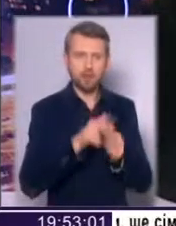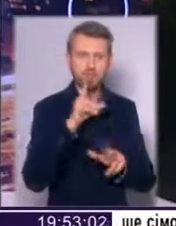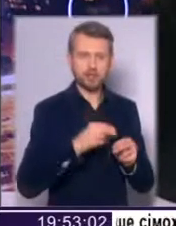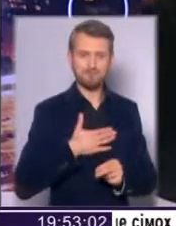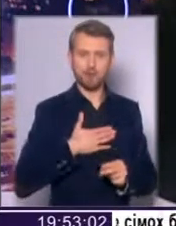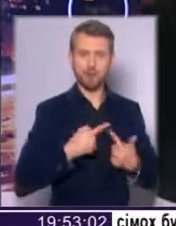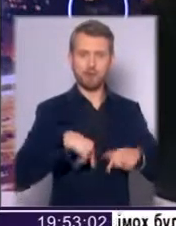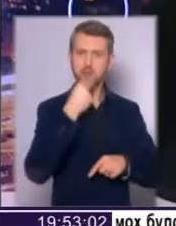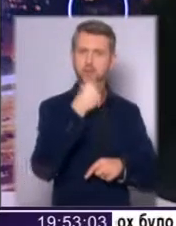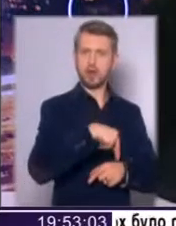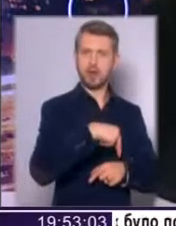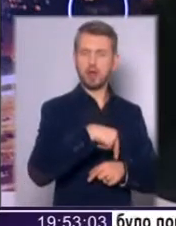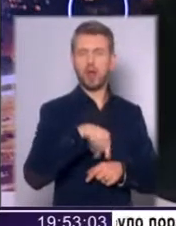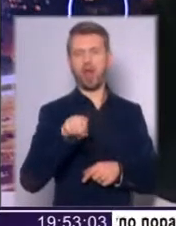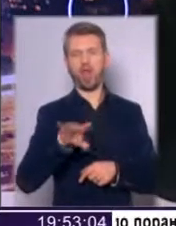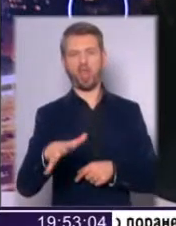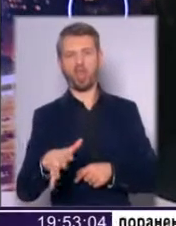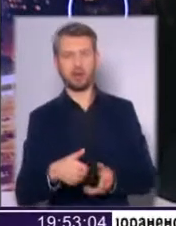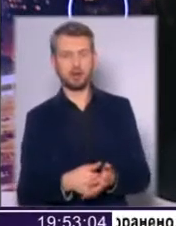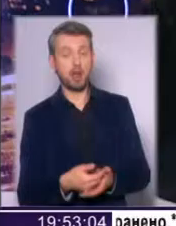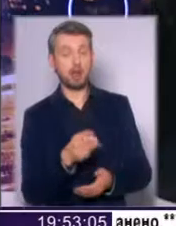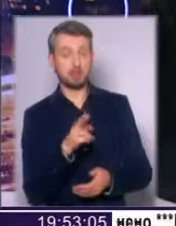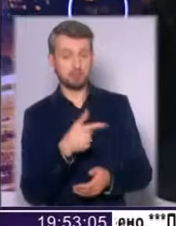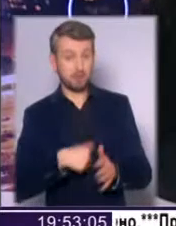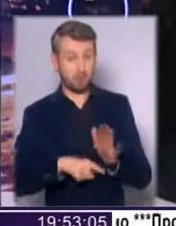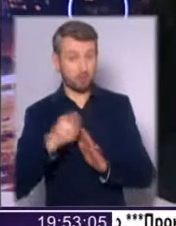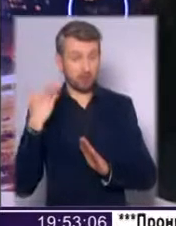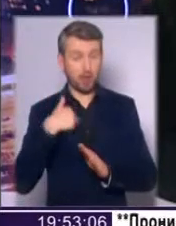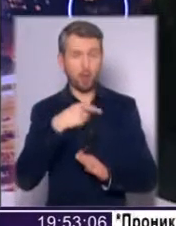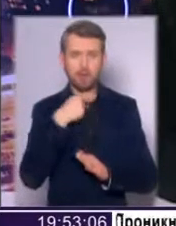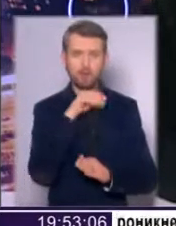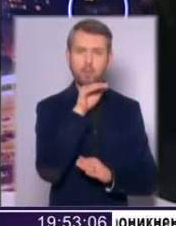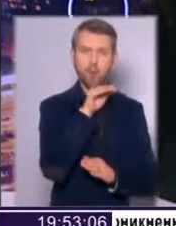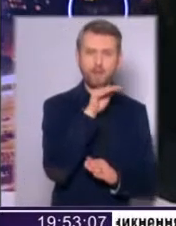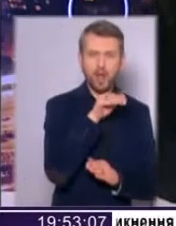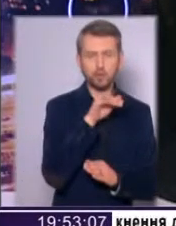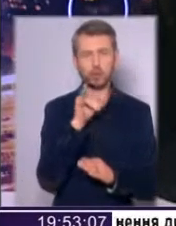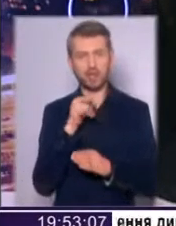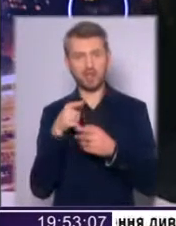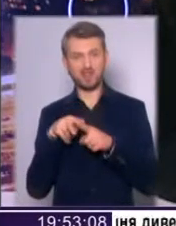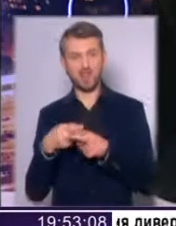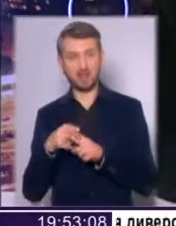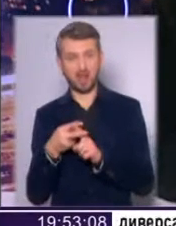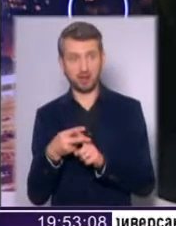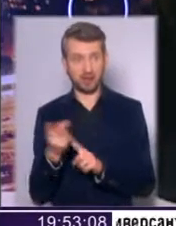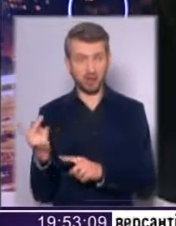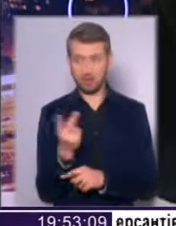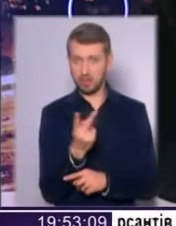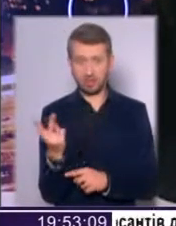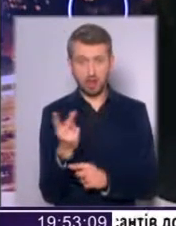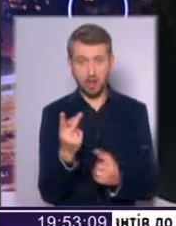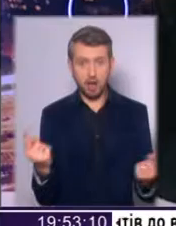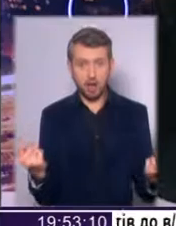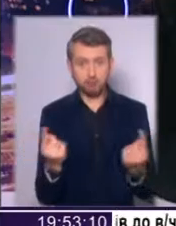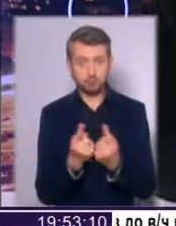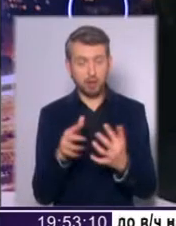кращою, а інші поганими. Але, як вже ми починали, я говорив вам про професора і про сантехніка, який в одному копі разом